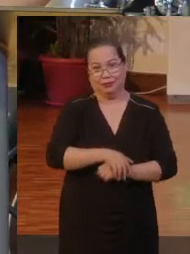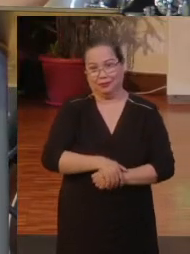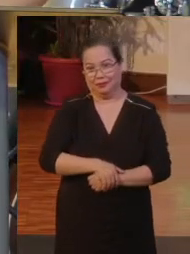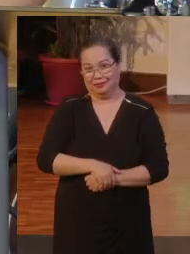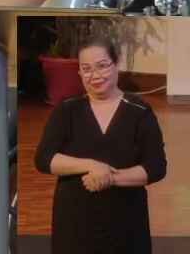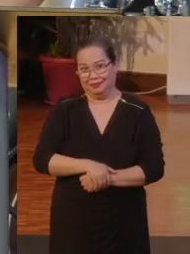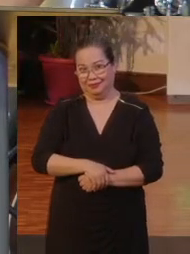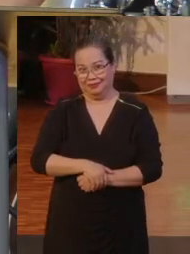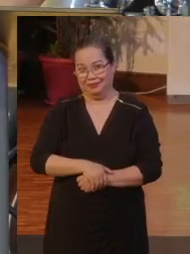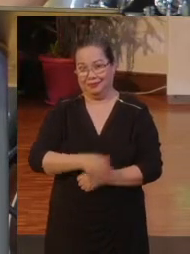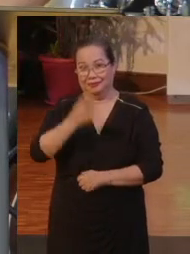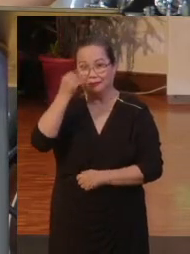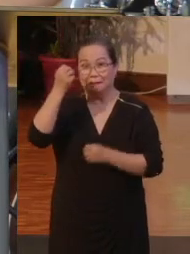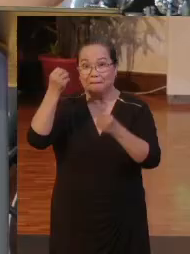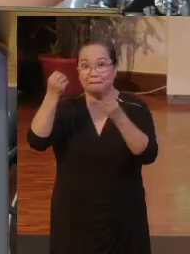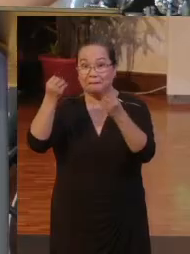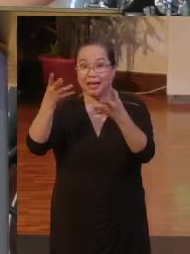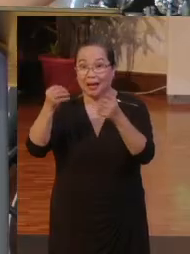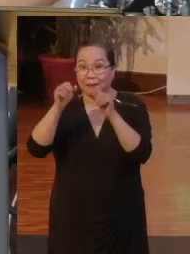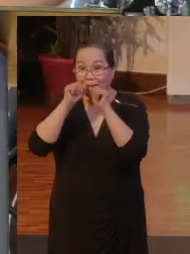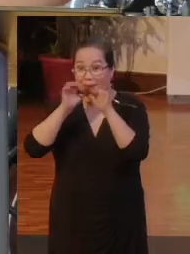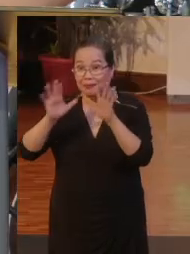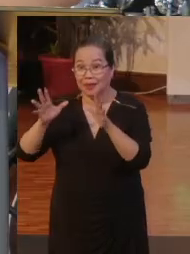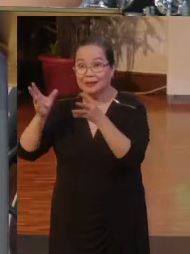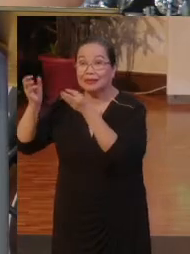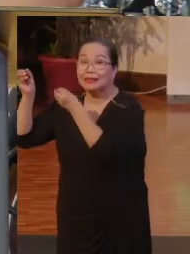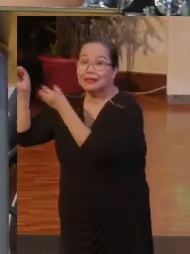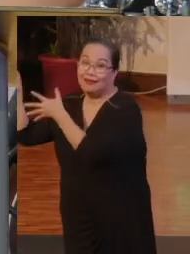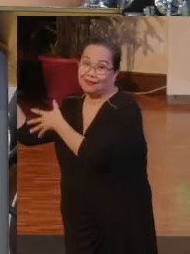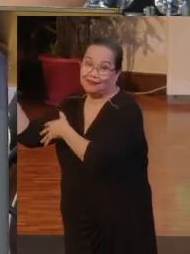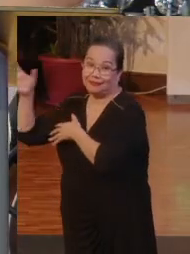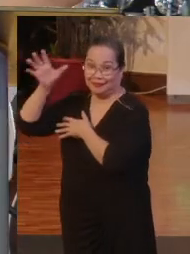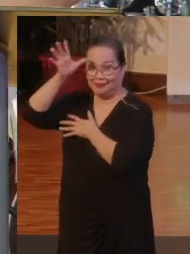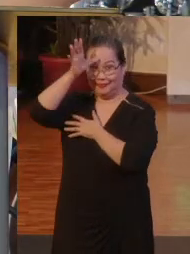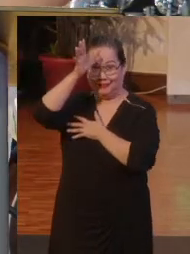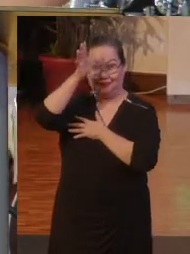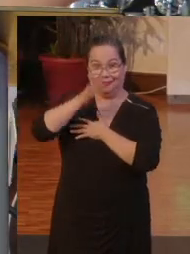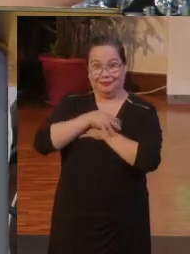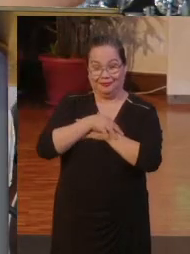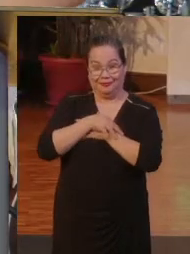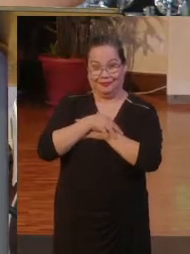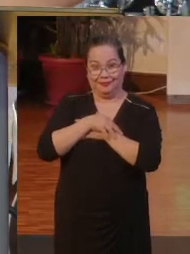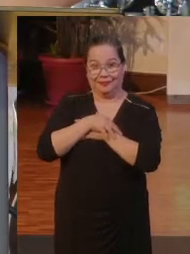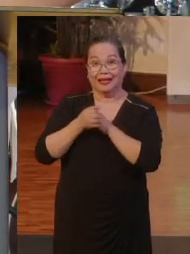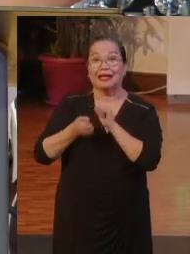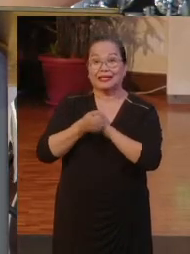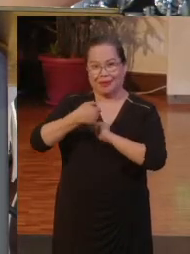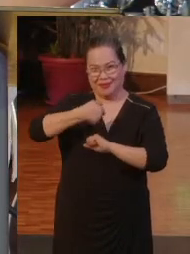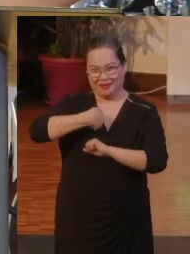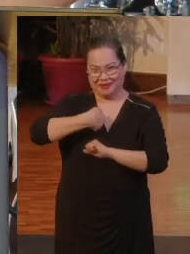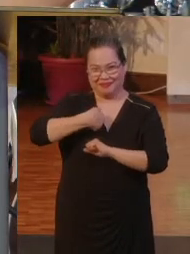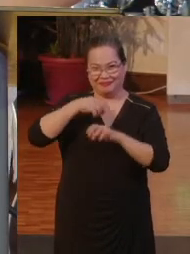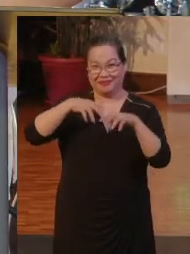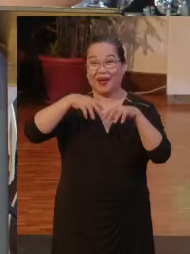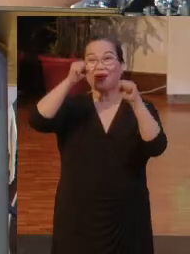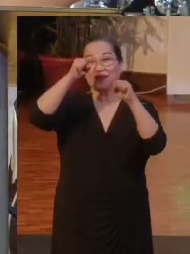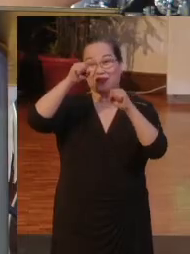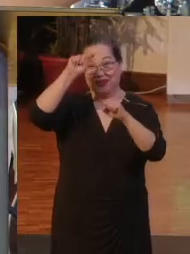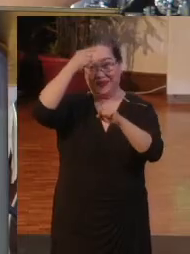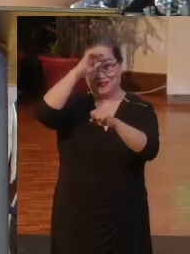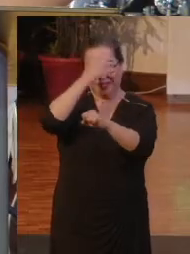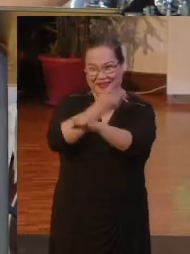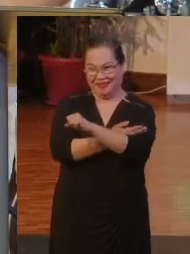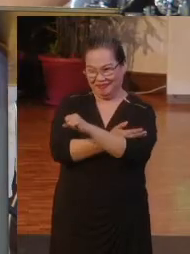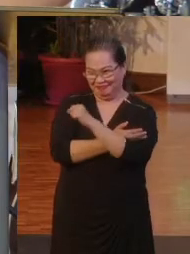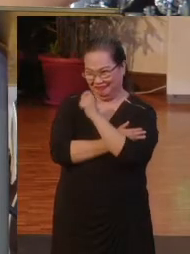you. Marami siyang blessing na ibinigay sa iyo. Sabi niya, kasama na ako doon. Sabi ng anak ko,